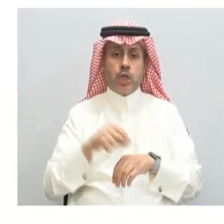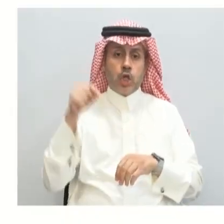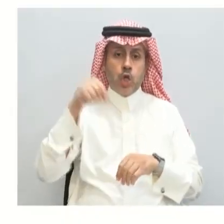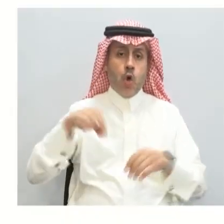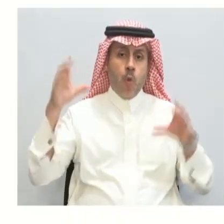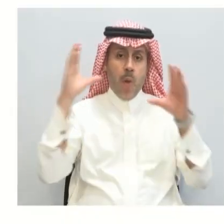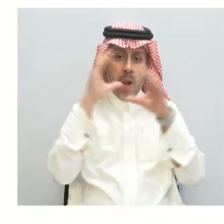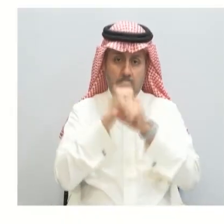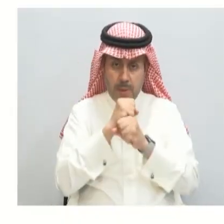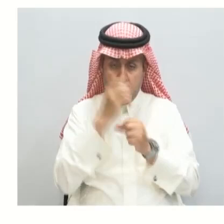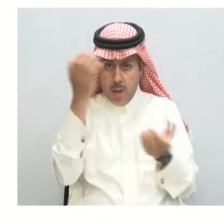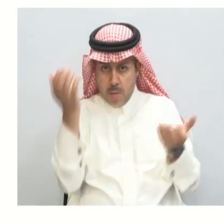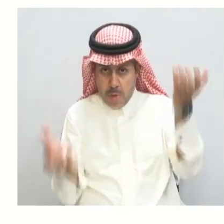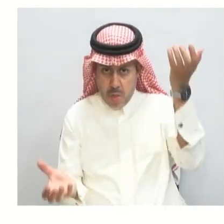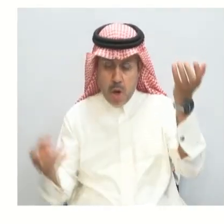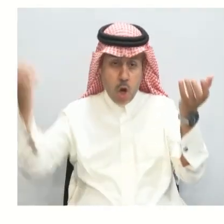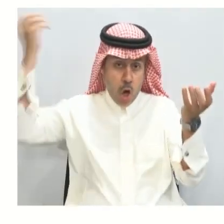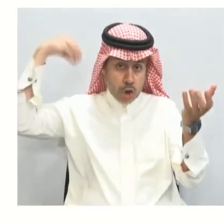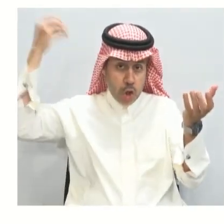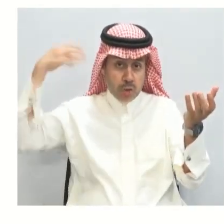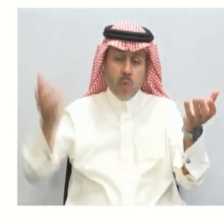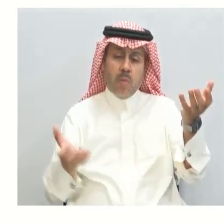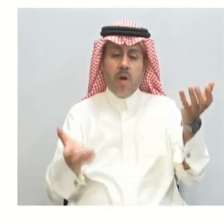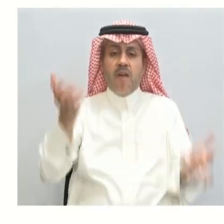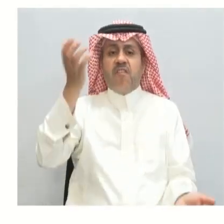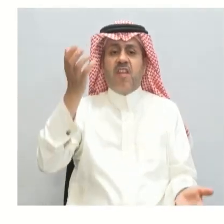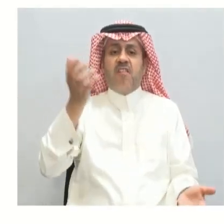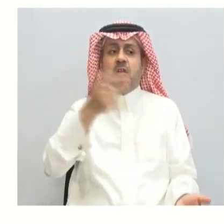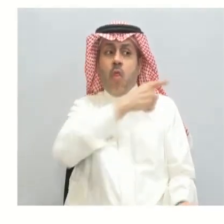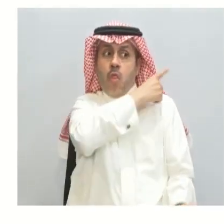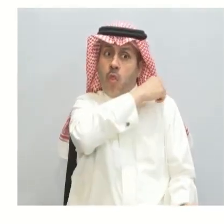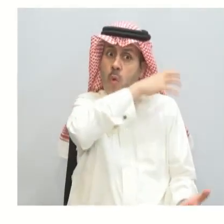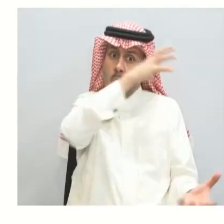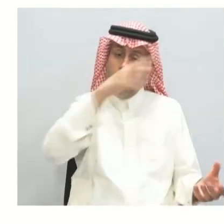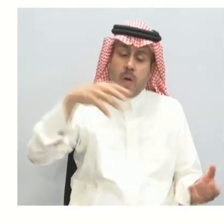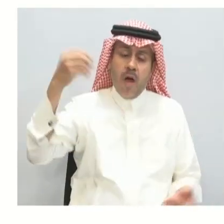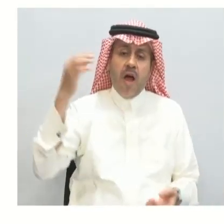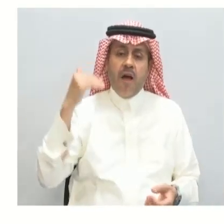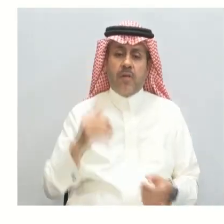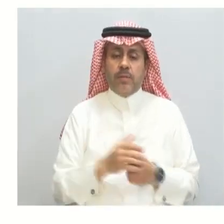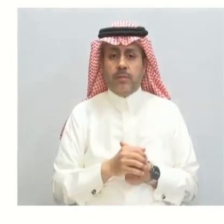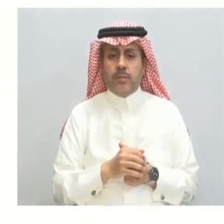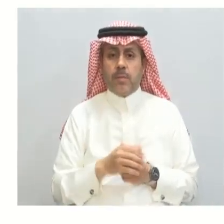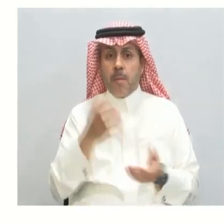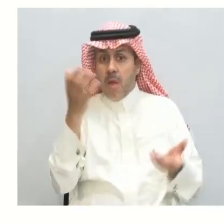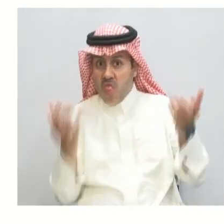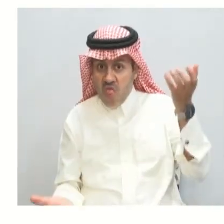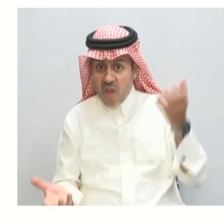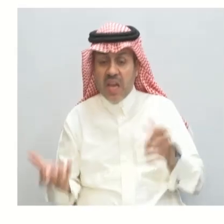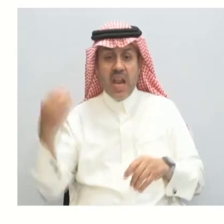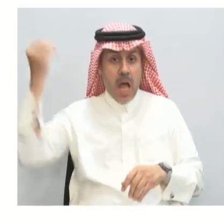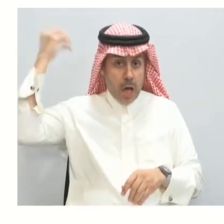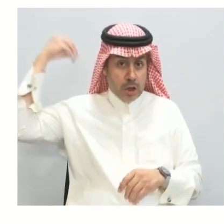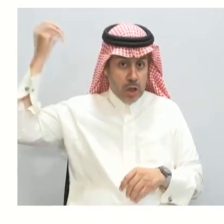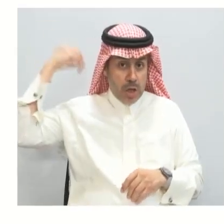انسان اما ثقيلا واما خفيفا فمتى يثقل ميزان الانسان ومتى يخف متى